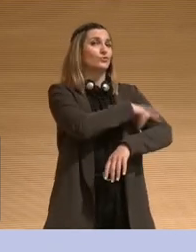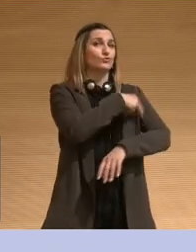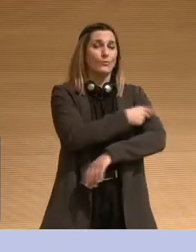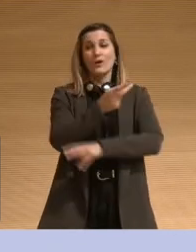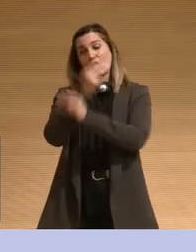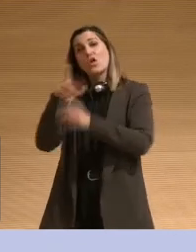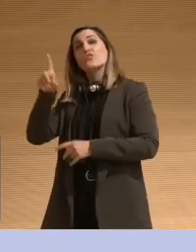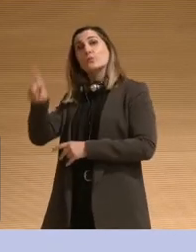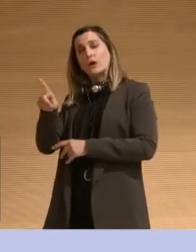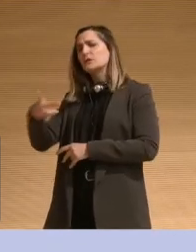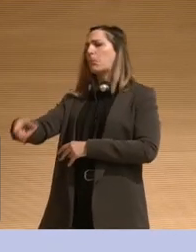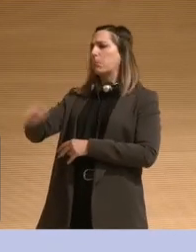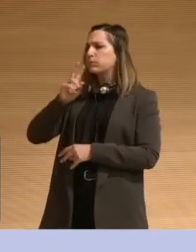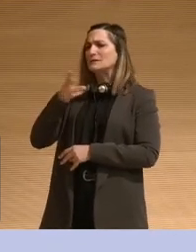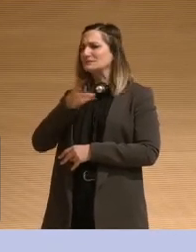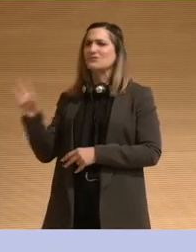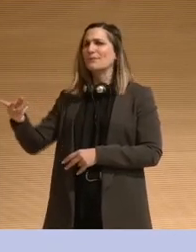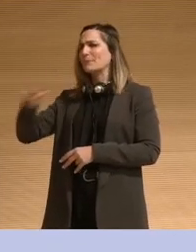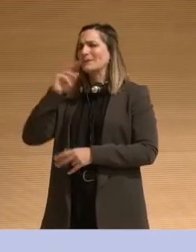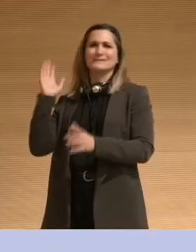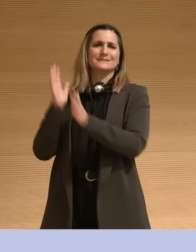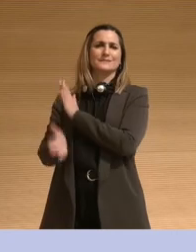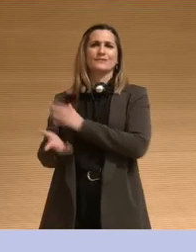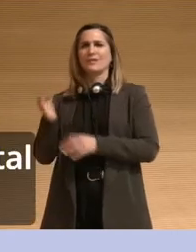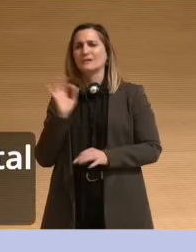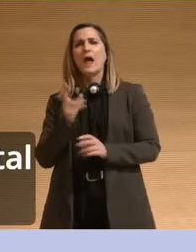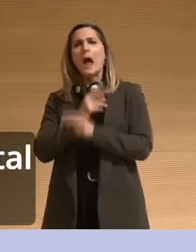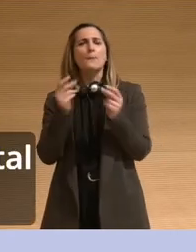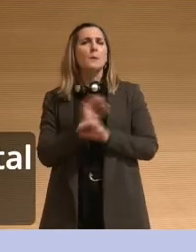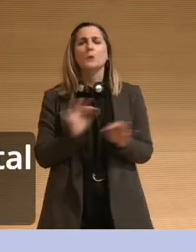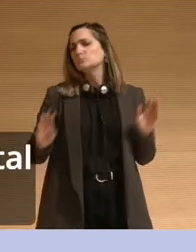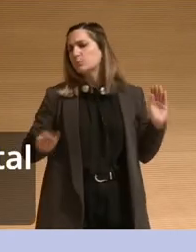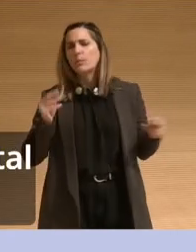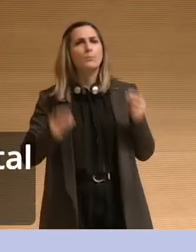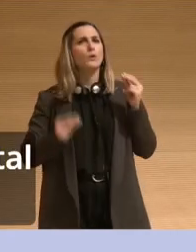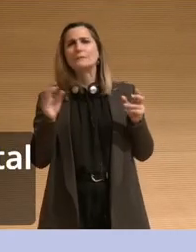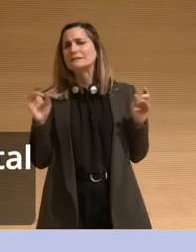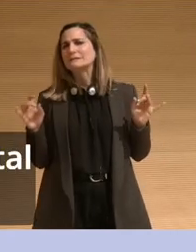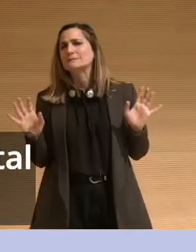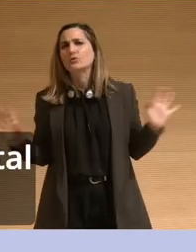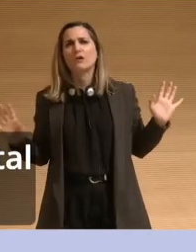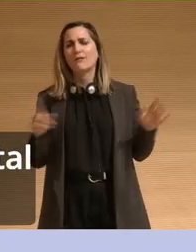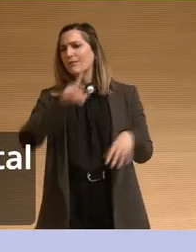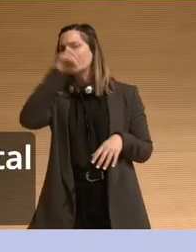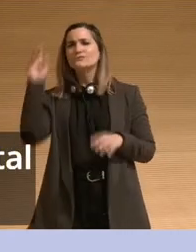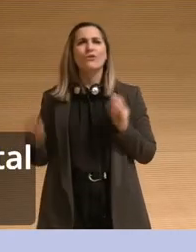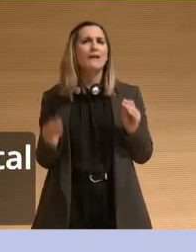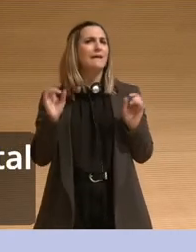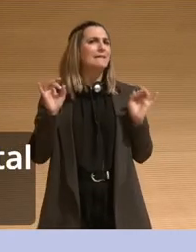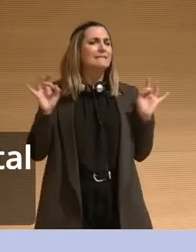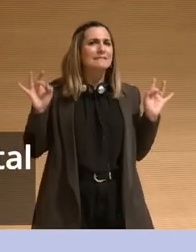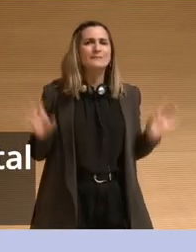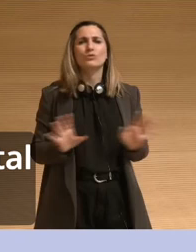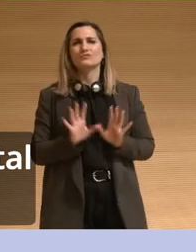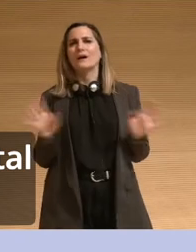οφείλεται το ότι δεν υπήρχε κανένα πρόβλημα ούτε από τους μέσα ούτε από τους έξω. Τους πετύχαμε σε μία μάλιστα στιγμή